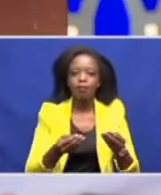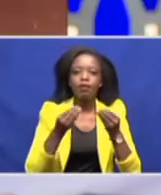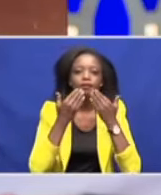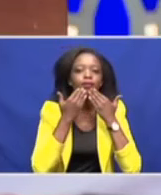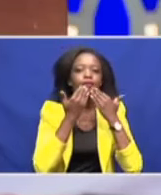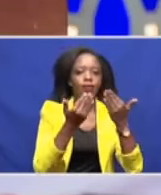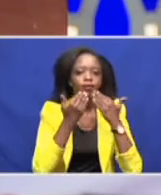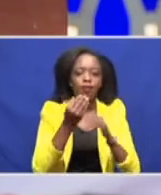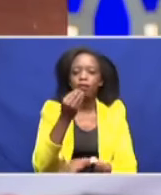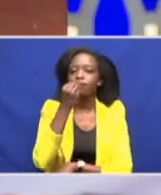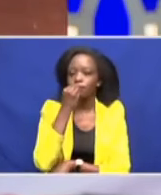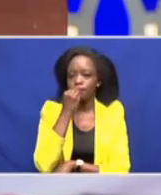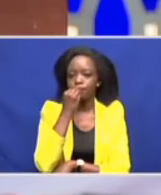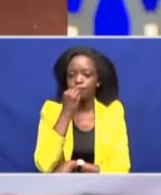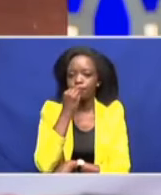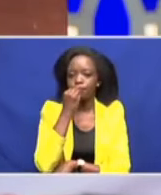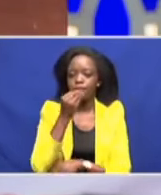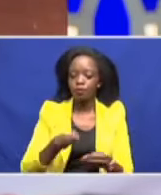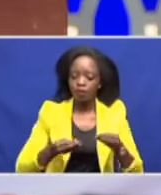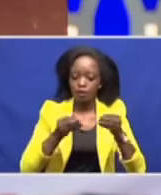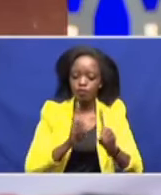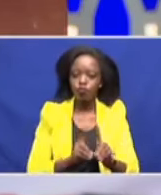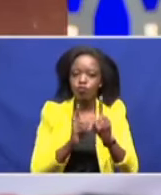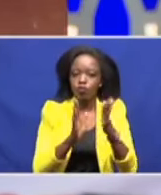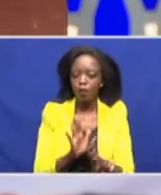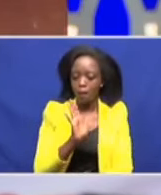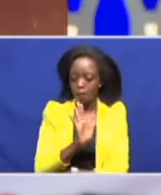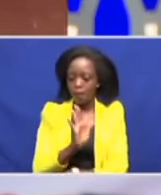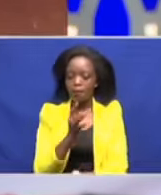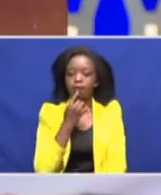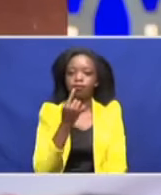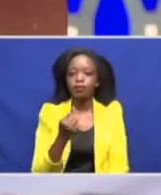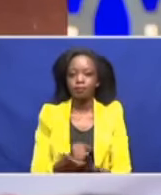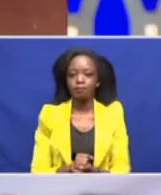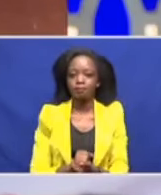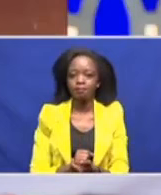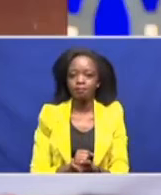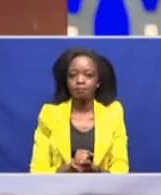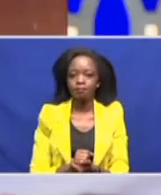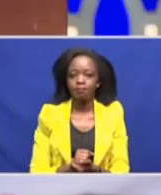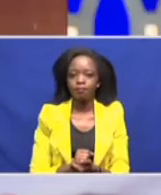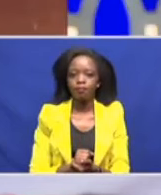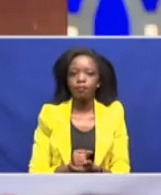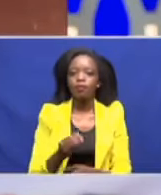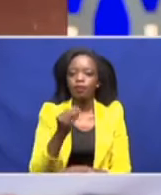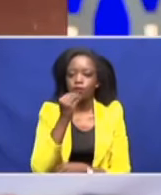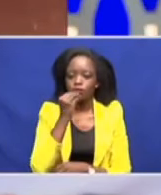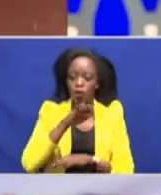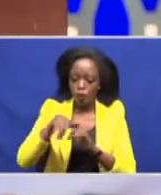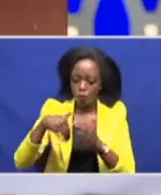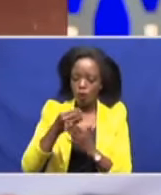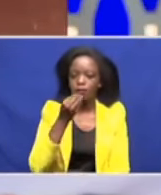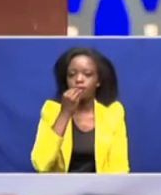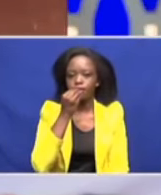akakushukuru, akaumega, akawapa wafuasi wake akisema, twaeni mle